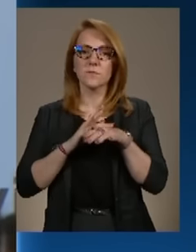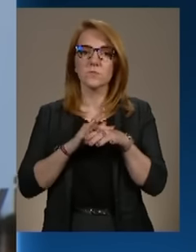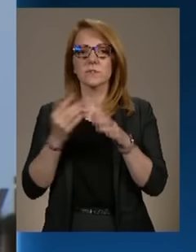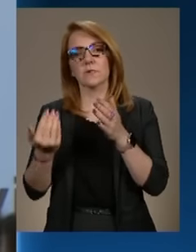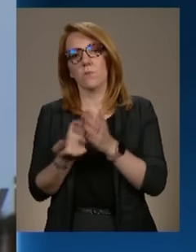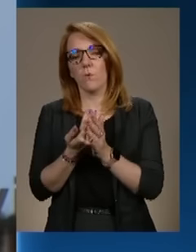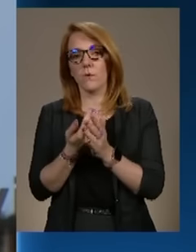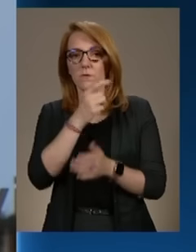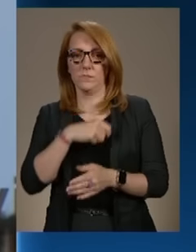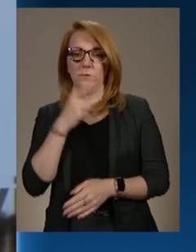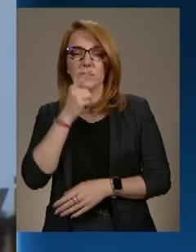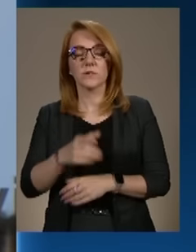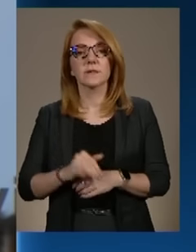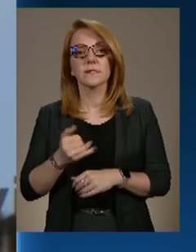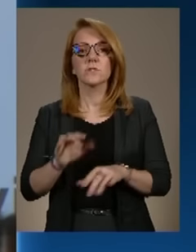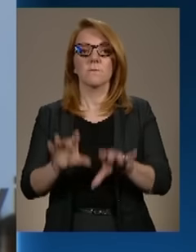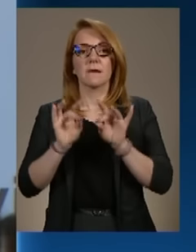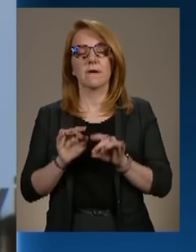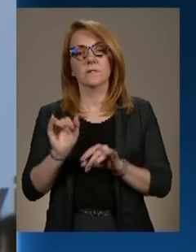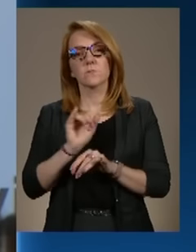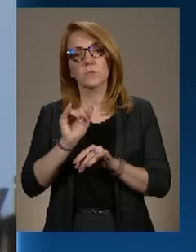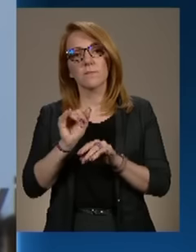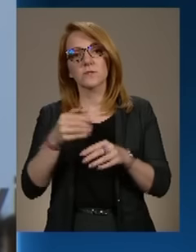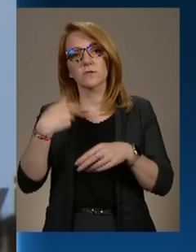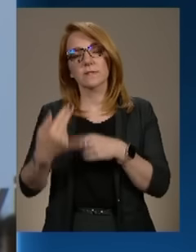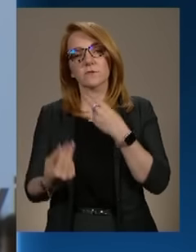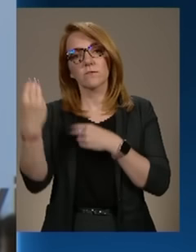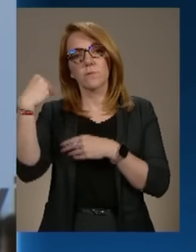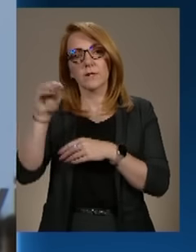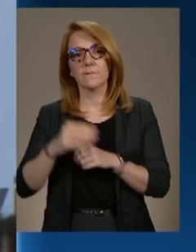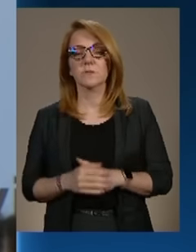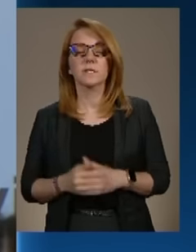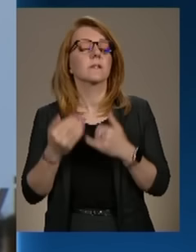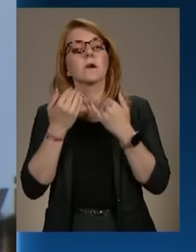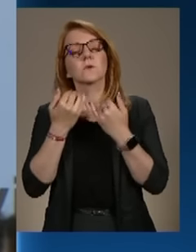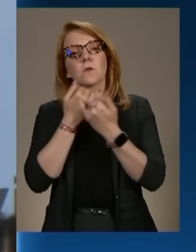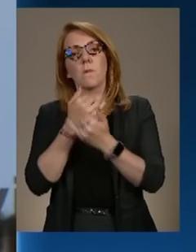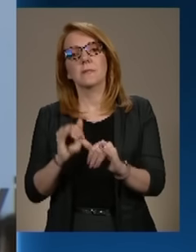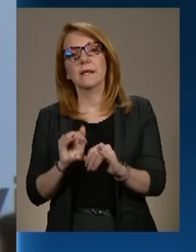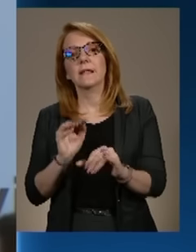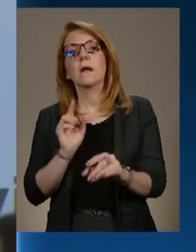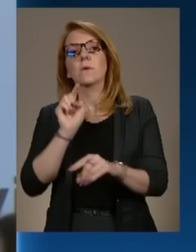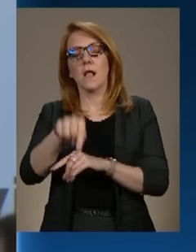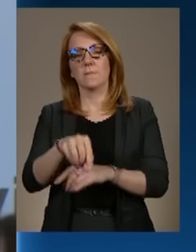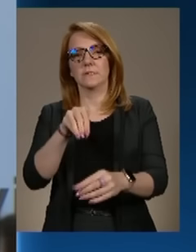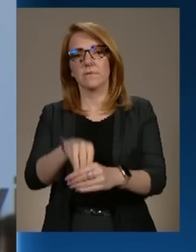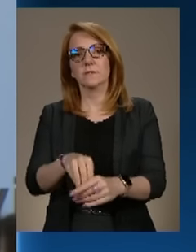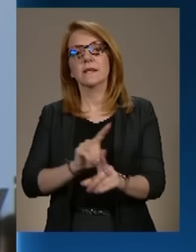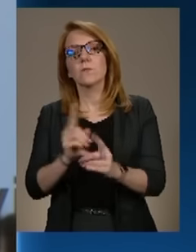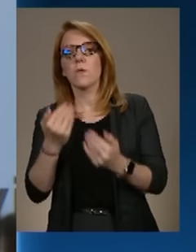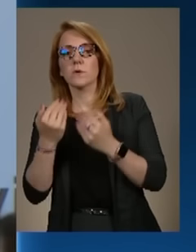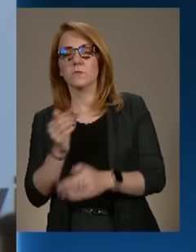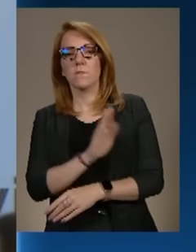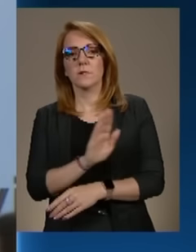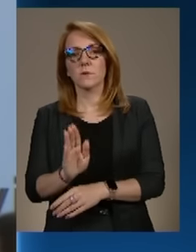lesz és megválassztuk budapest következő főpolgármesterét köszönöm mindenkinek hogy elment szavazni és külön köszönöm azoknak akik a